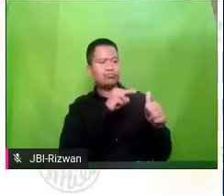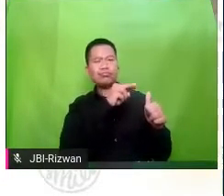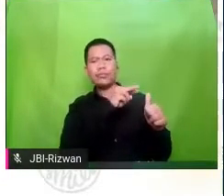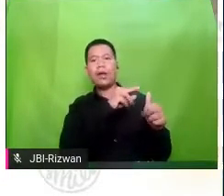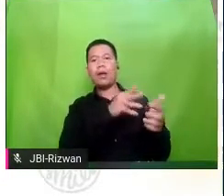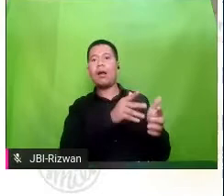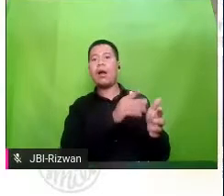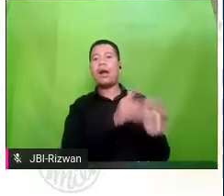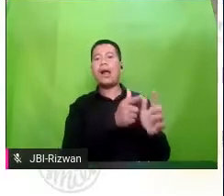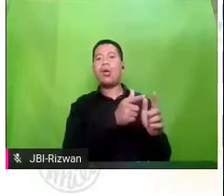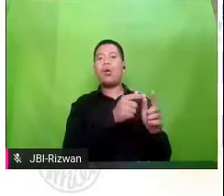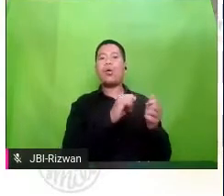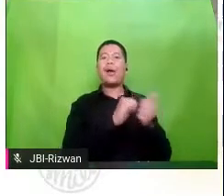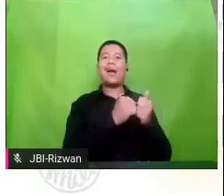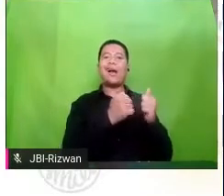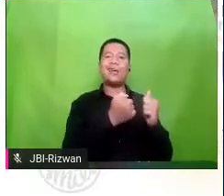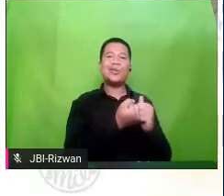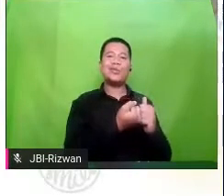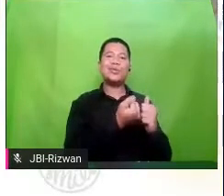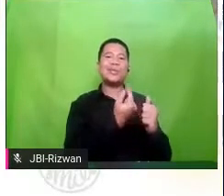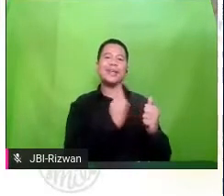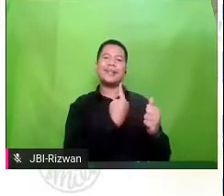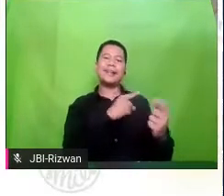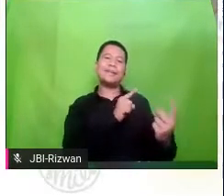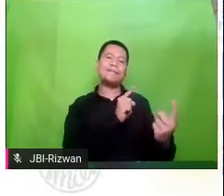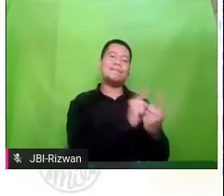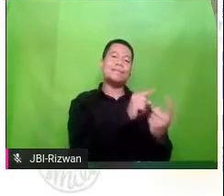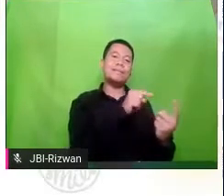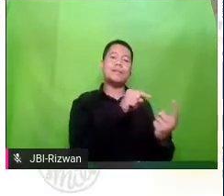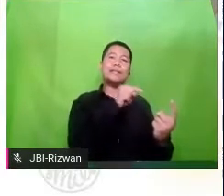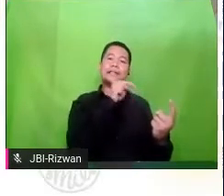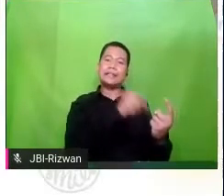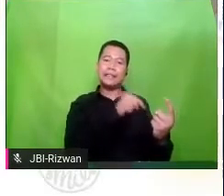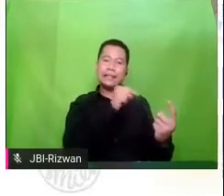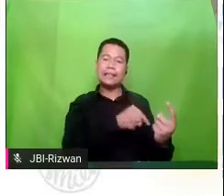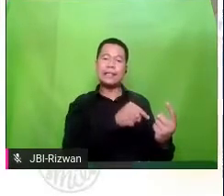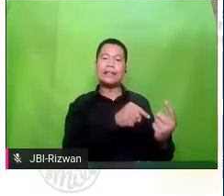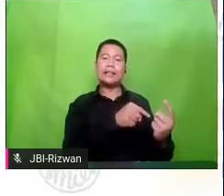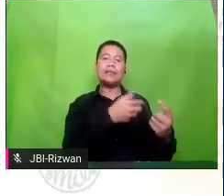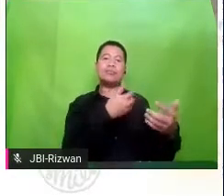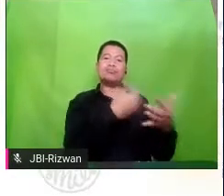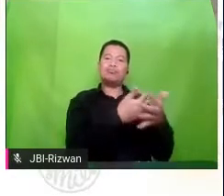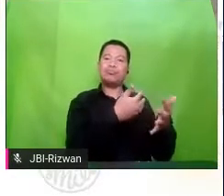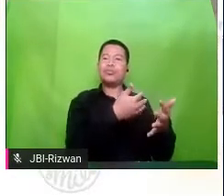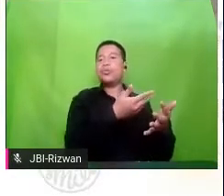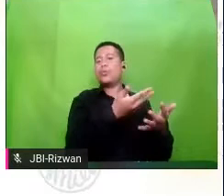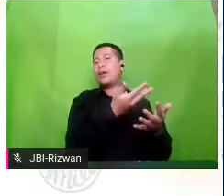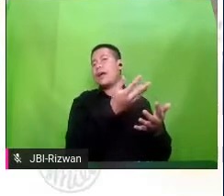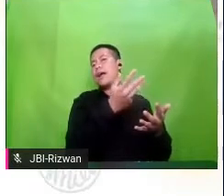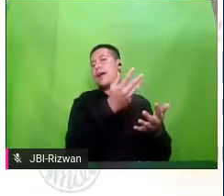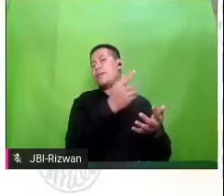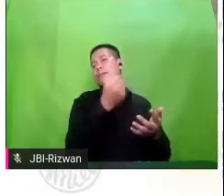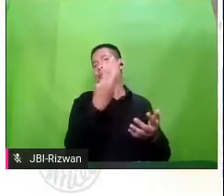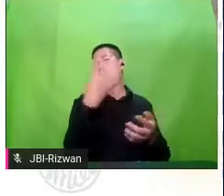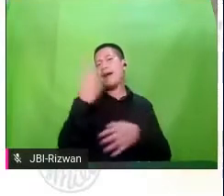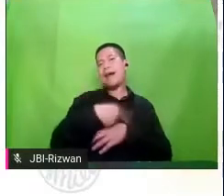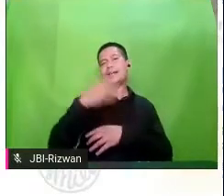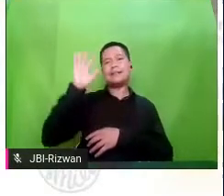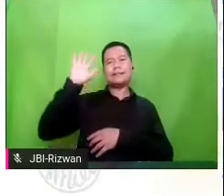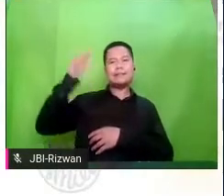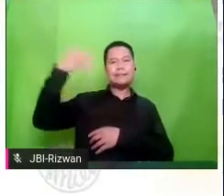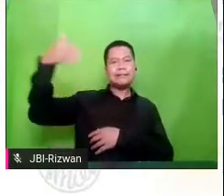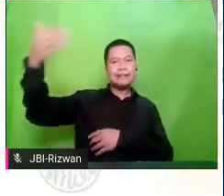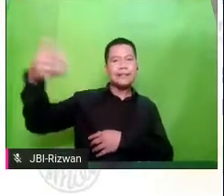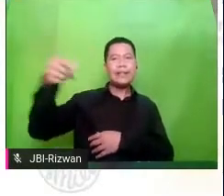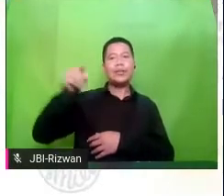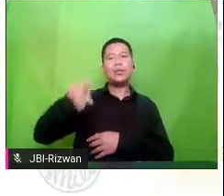kasus yang kita hadapi ini kemungkinan di kemudian hari memang akan mengalami